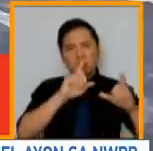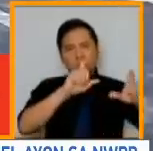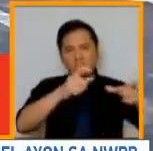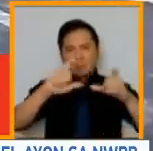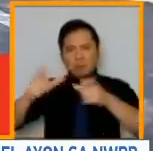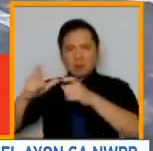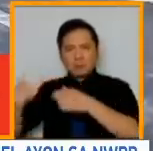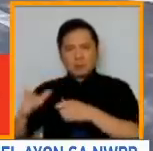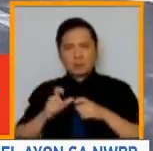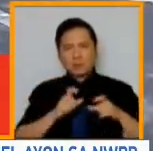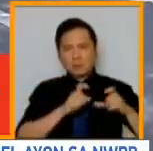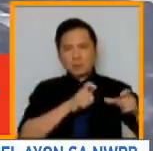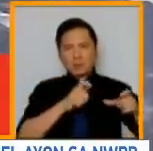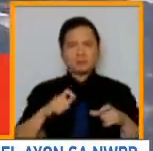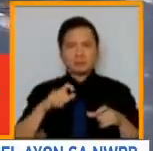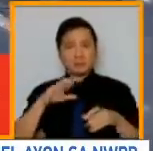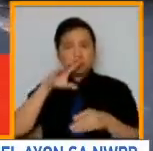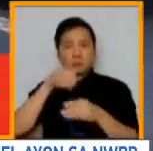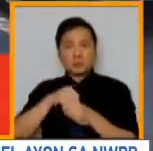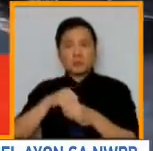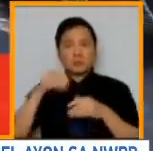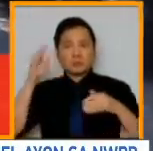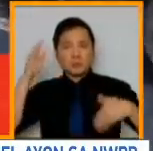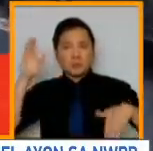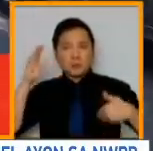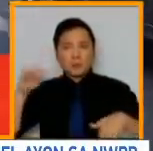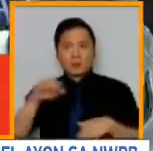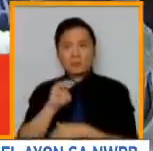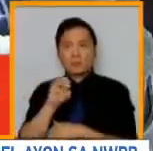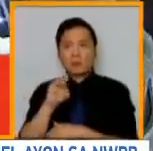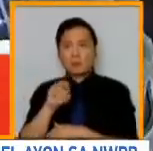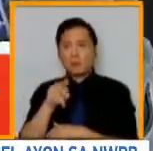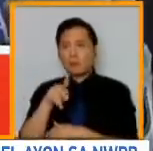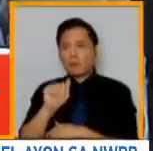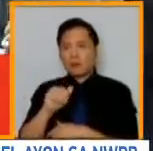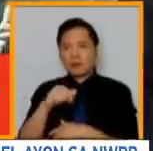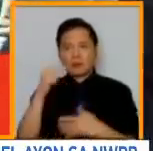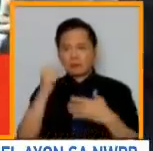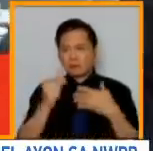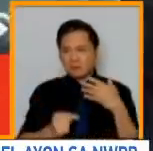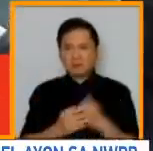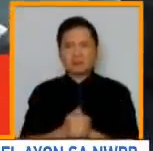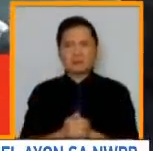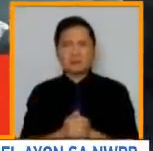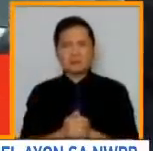nasa 16 na lugar ang naka-granular lockdown. Karamihan ay nasa Camanabang.